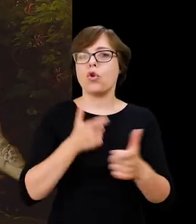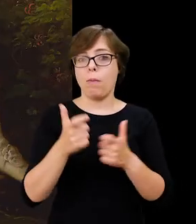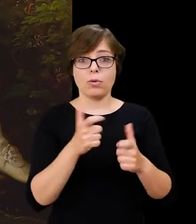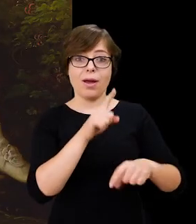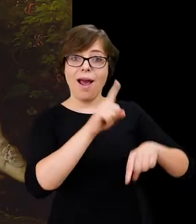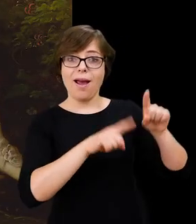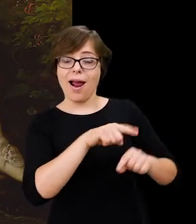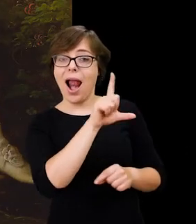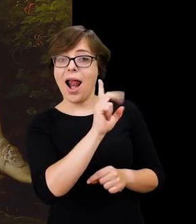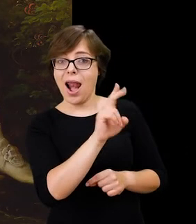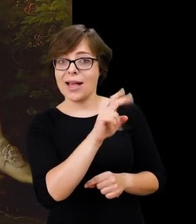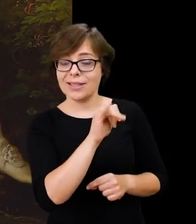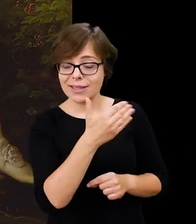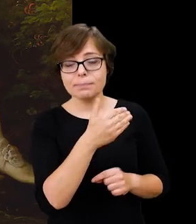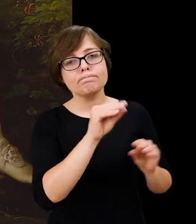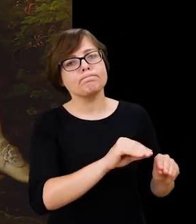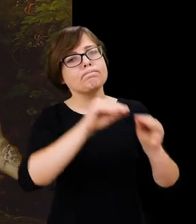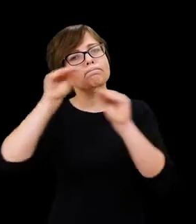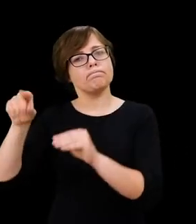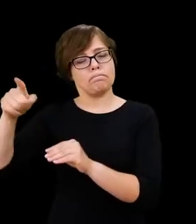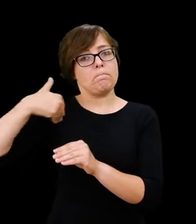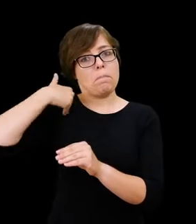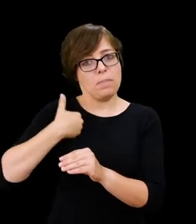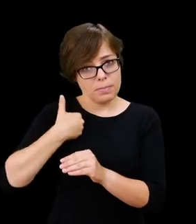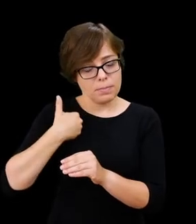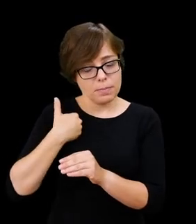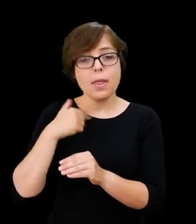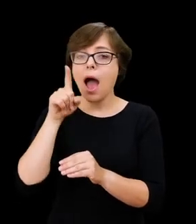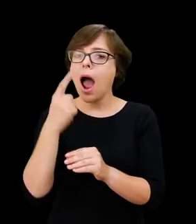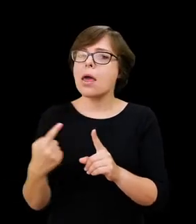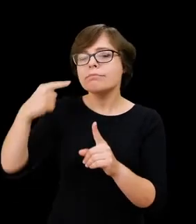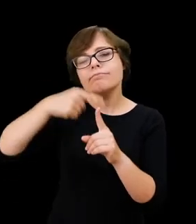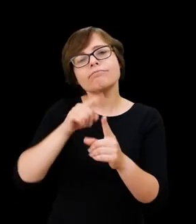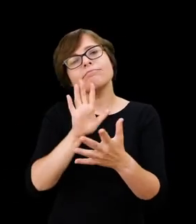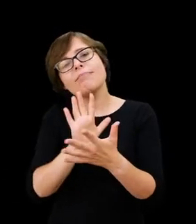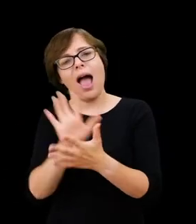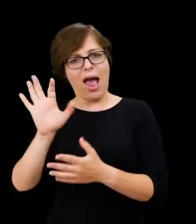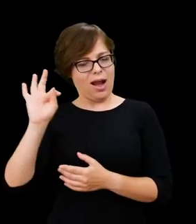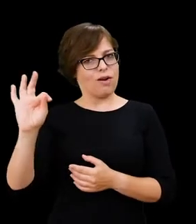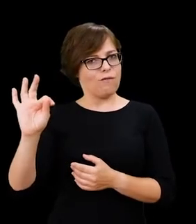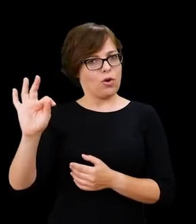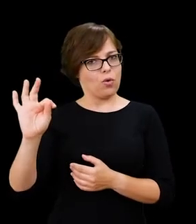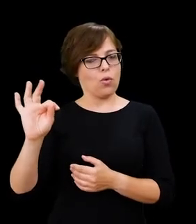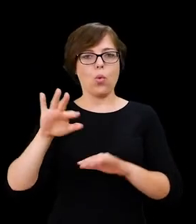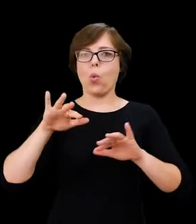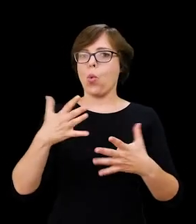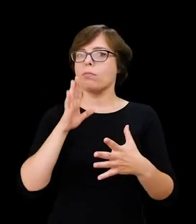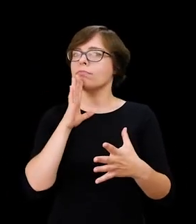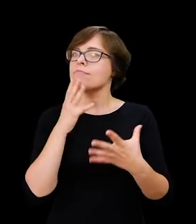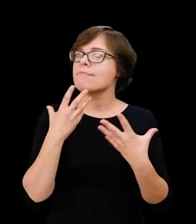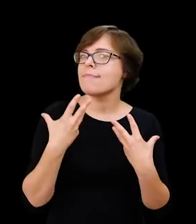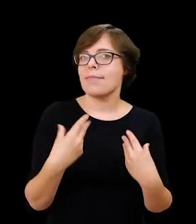przeszczepu klasycyzmu na grunt brytyjski, nadając mu charakterystyczną dla siebie